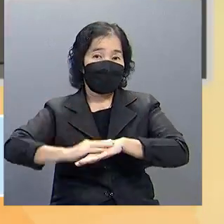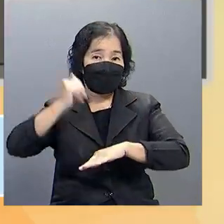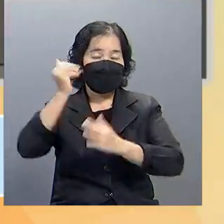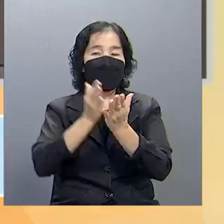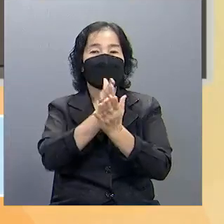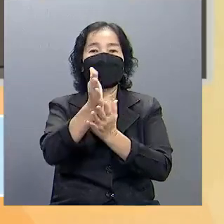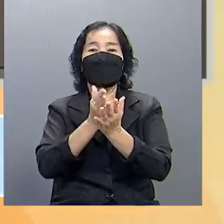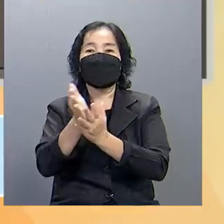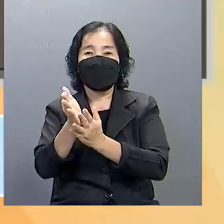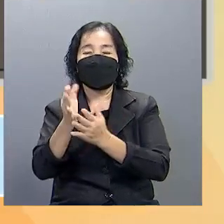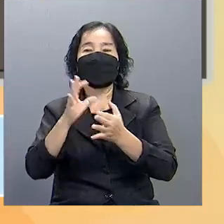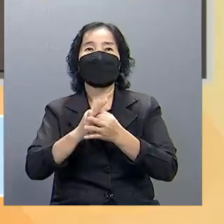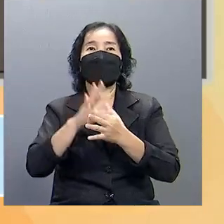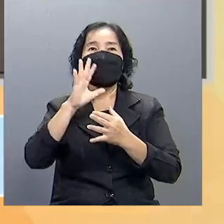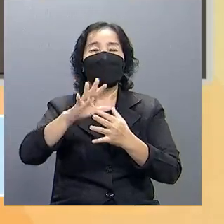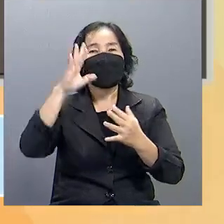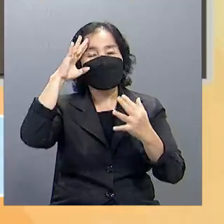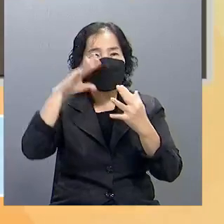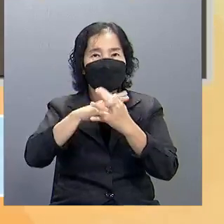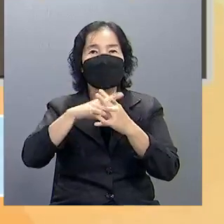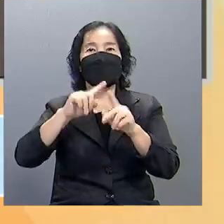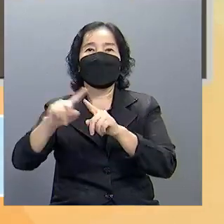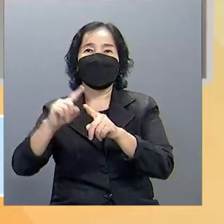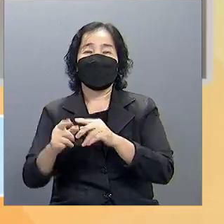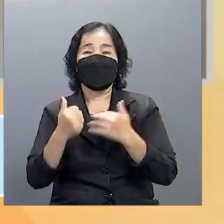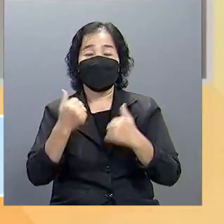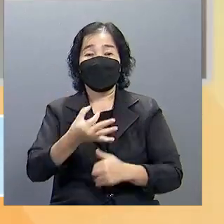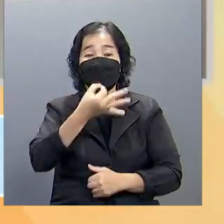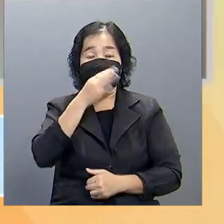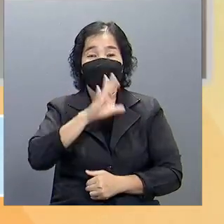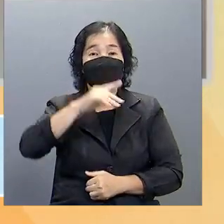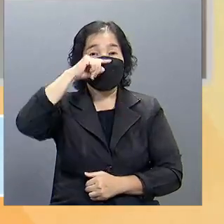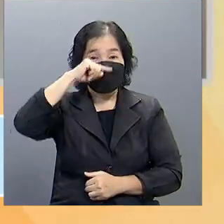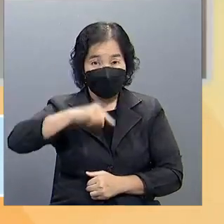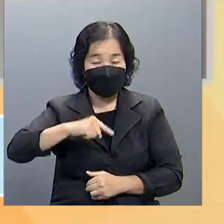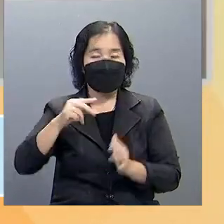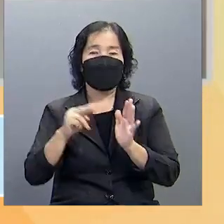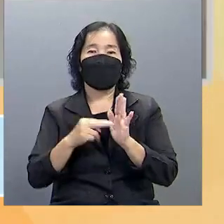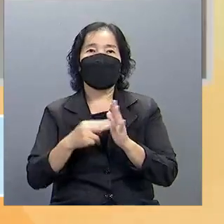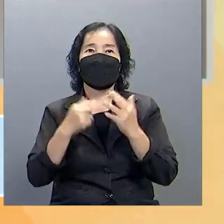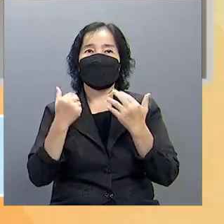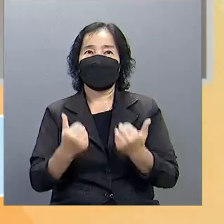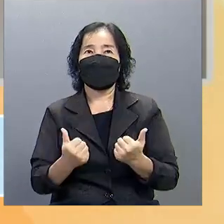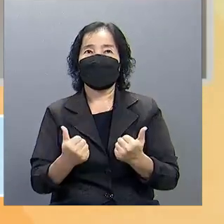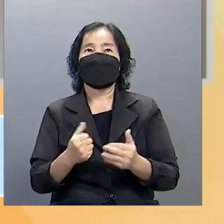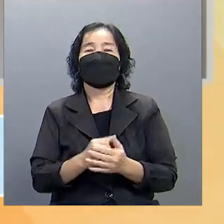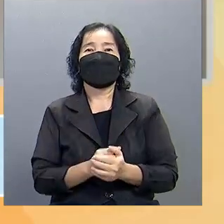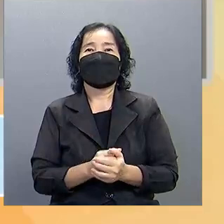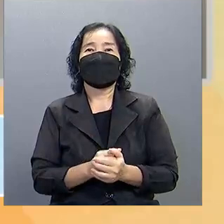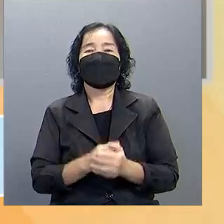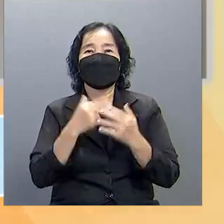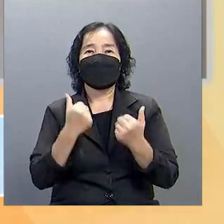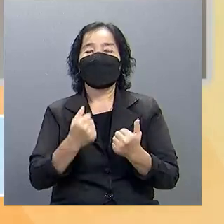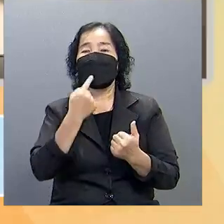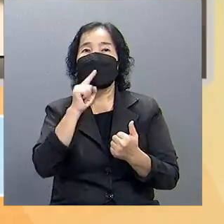อยู่ทางด้านจิตเวชครับและยาตัวนี้โดยกฎหมายไทยเนี่ยจัดเป็นวัตถุออกฤทธิ์ต่อจิตและประสาทประเภทที่ 2ขับนั่งแต่ว่าอะไรมันไม่สามารถ